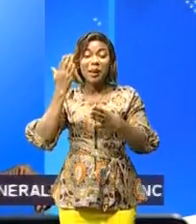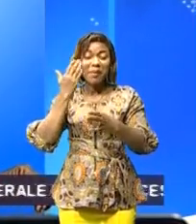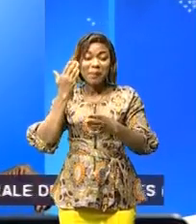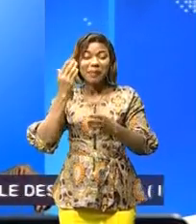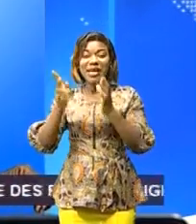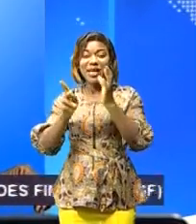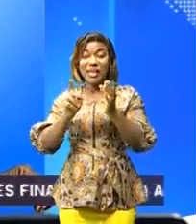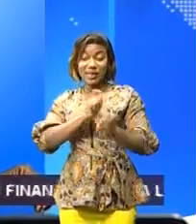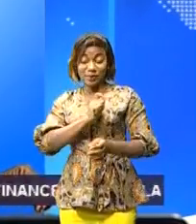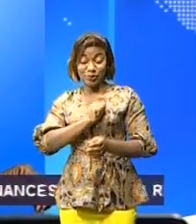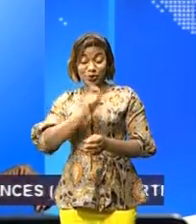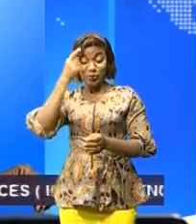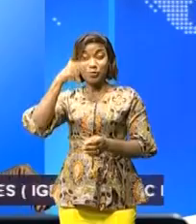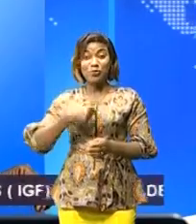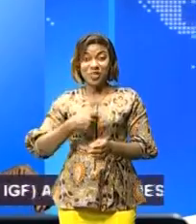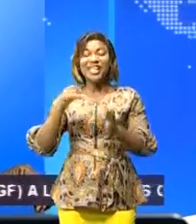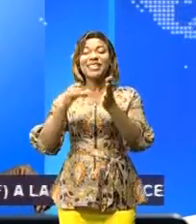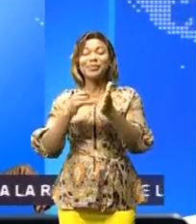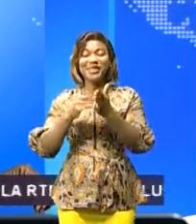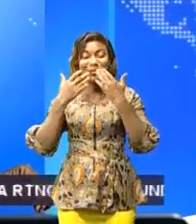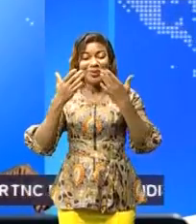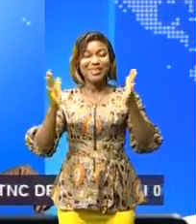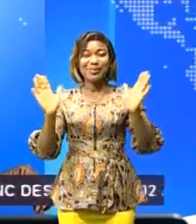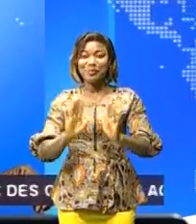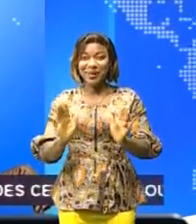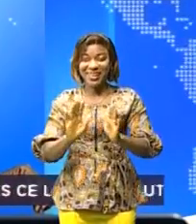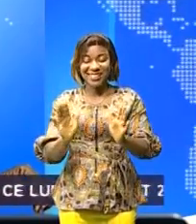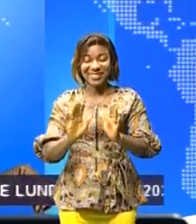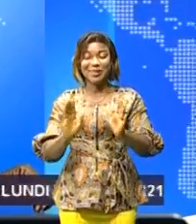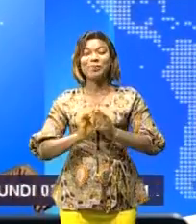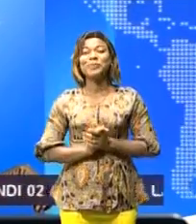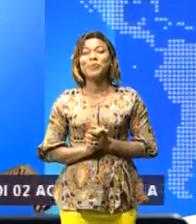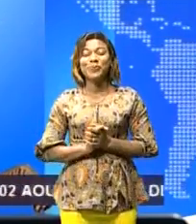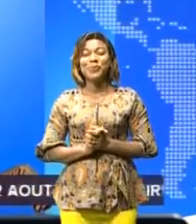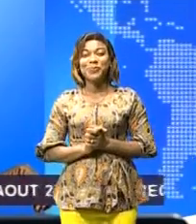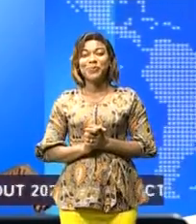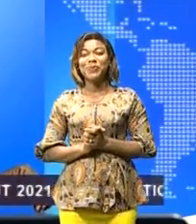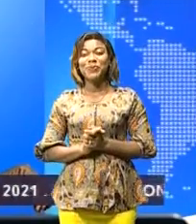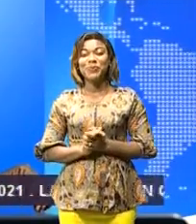de l'actualité sur nos antennes. Moi, je vous retrouve demain. Merci et au revoir.